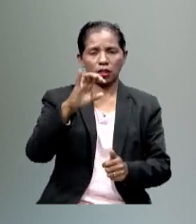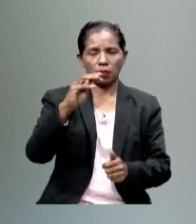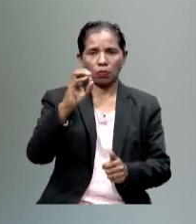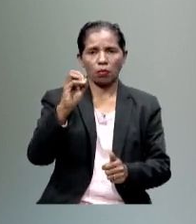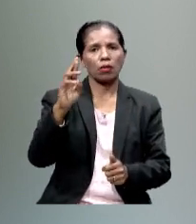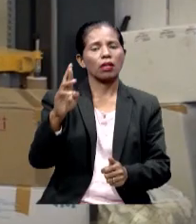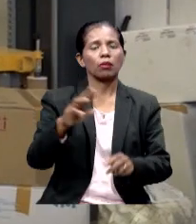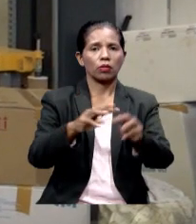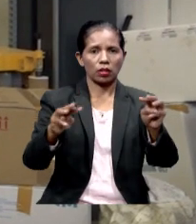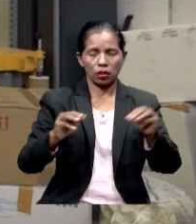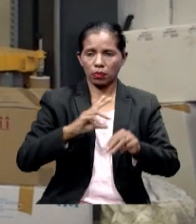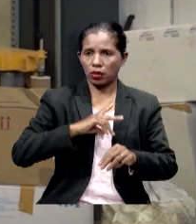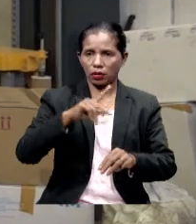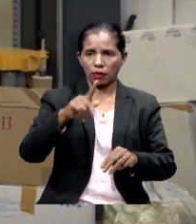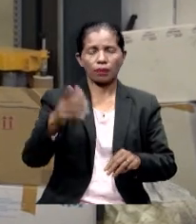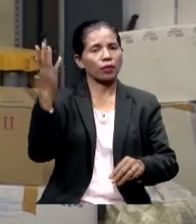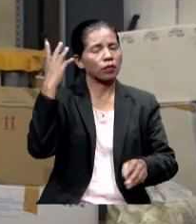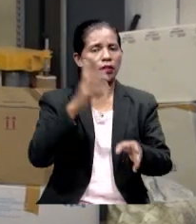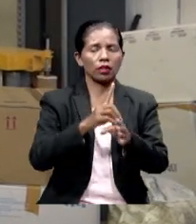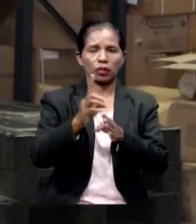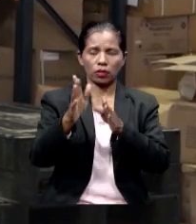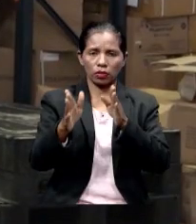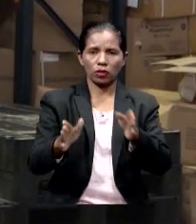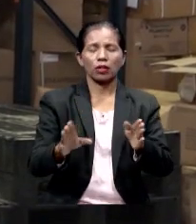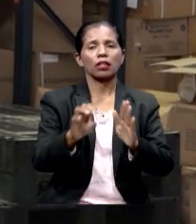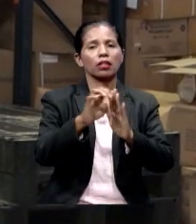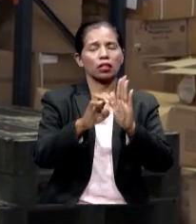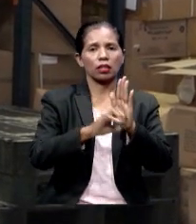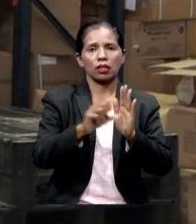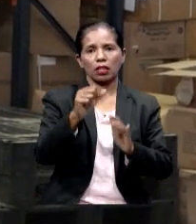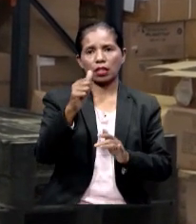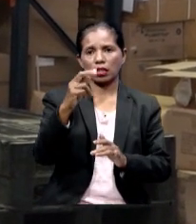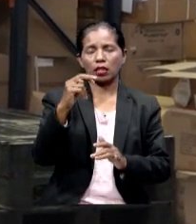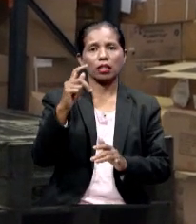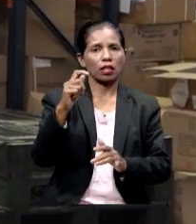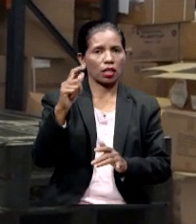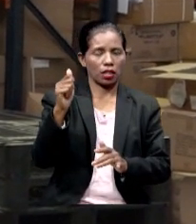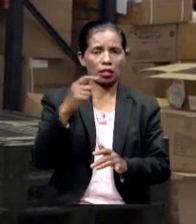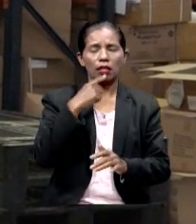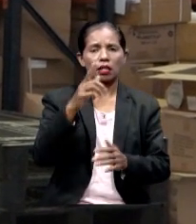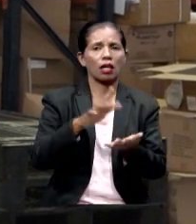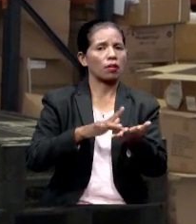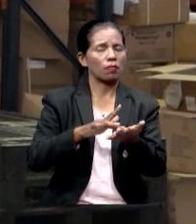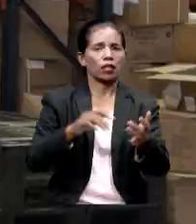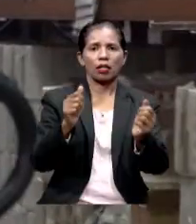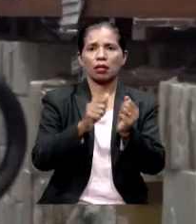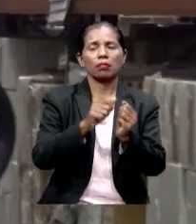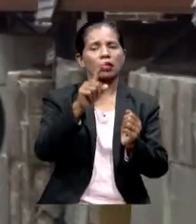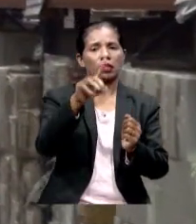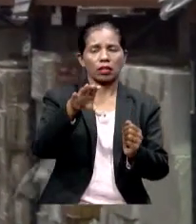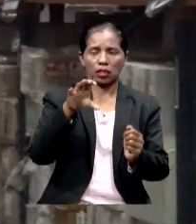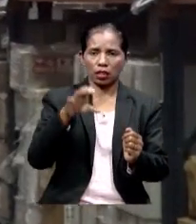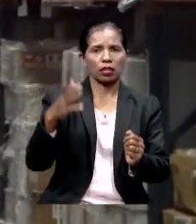Lauteng. Antes nemos, diretor executivo SAMES, Santana Martins, relata, ai moruk item atus ida resin ia